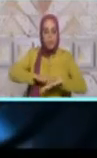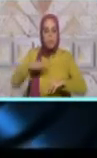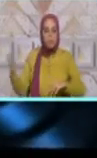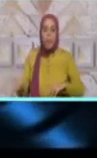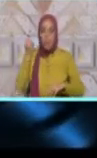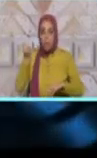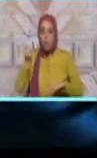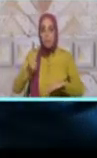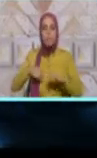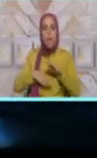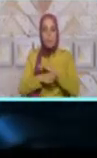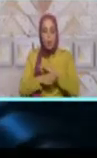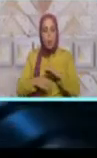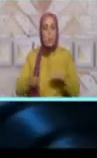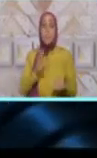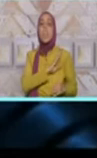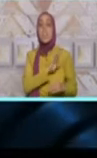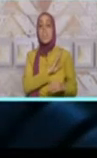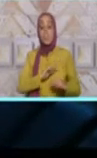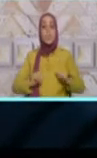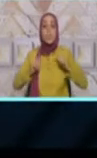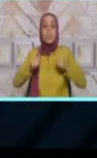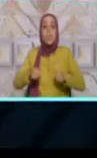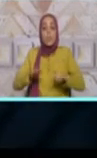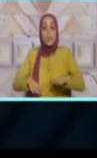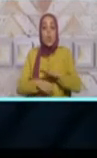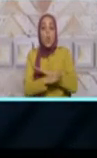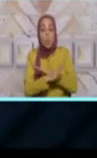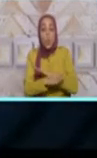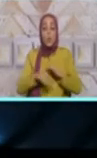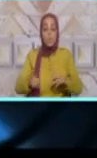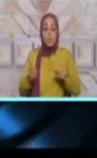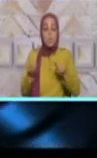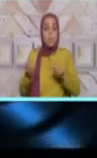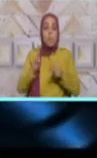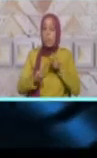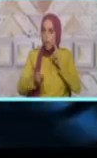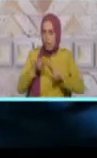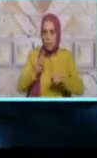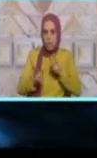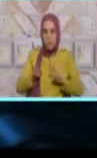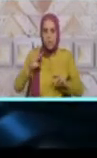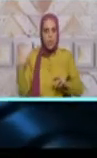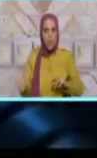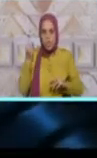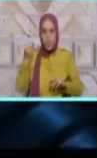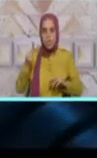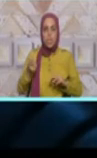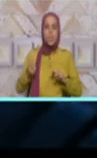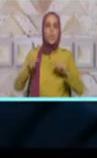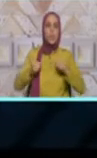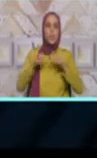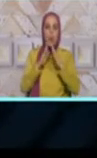أنه يدخل، ودي مش أول مرة الحقيقة الرئيس يدعو القطاع الخاص للدخول في هذه الأنشطة المضمونة في العائد، خاصة وأن الدولة أنفقت